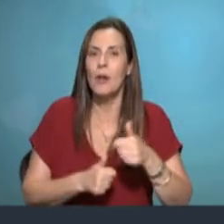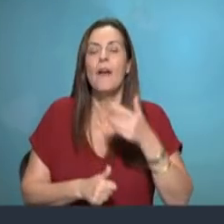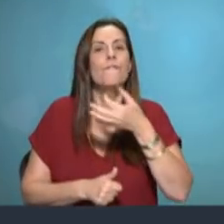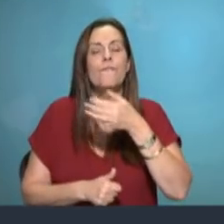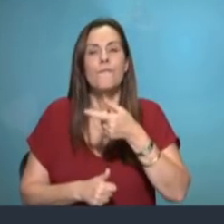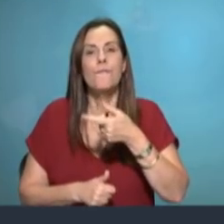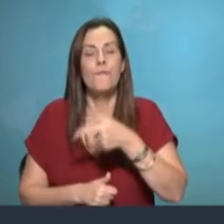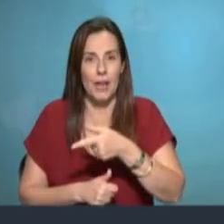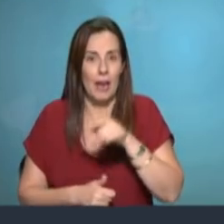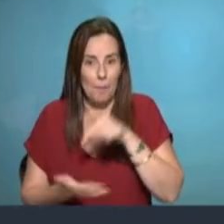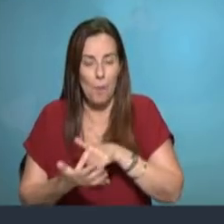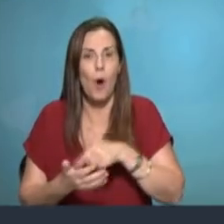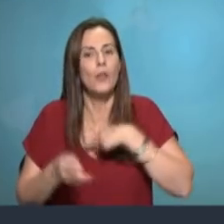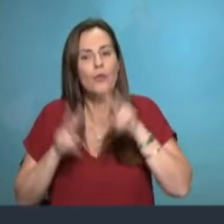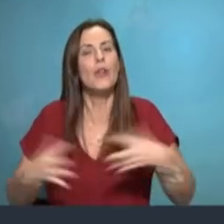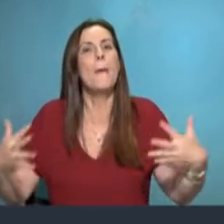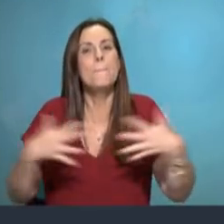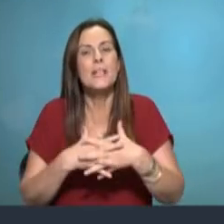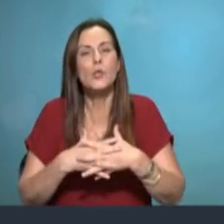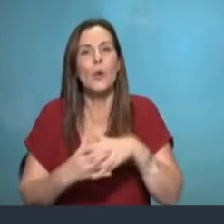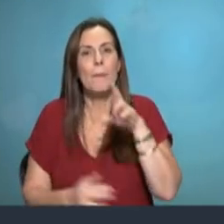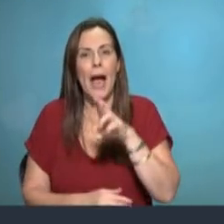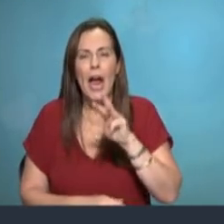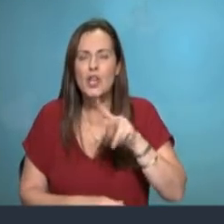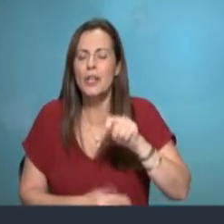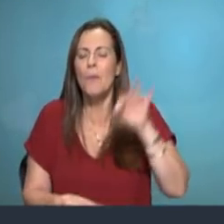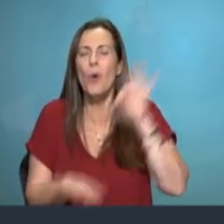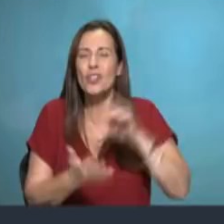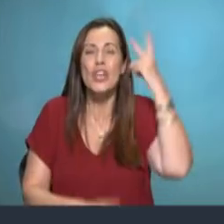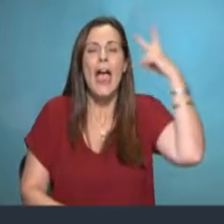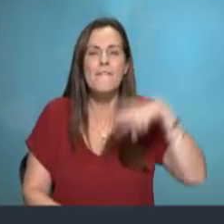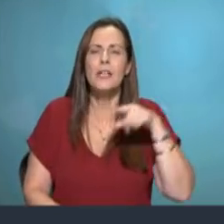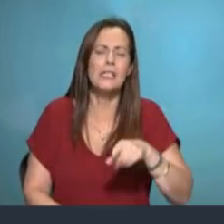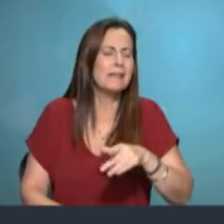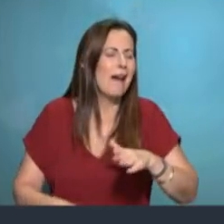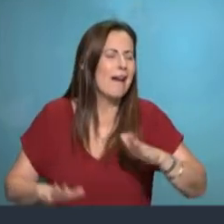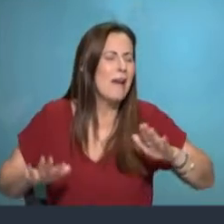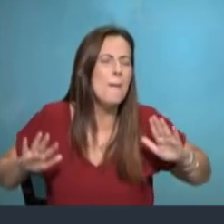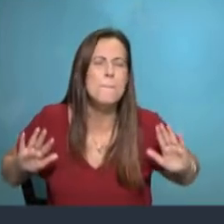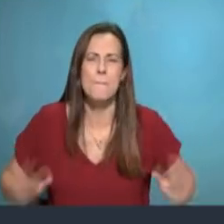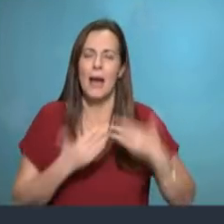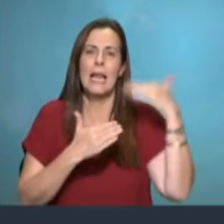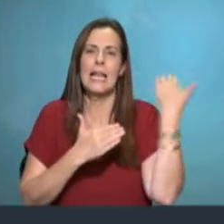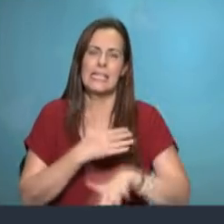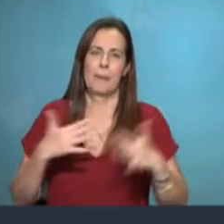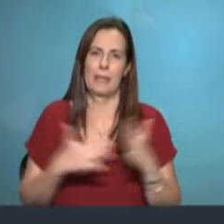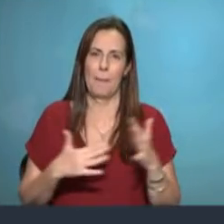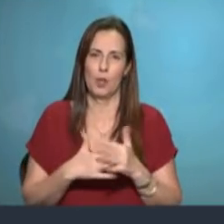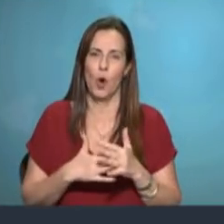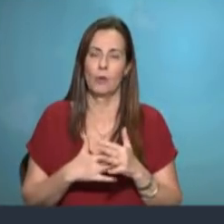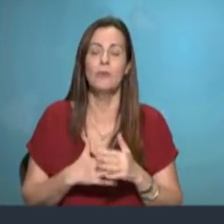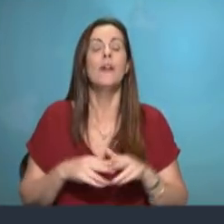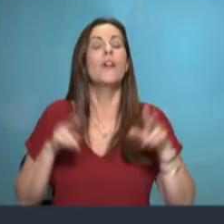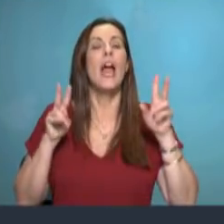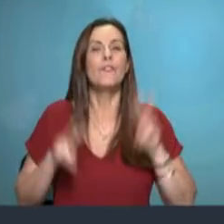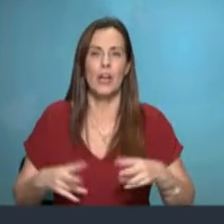הסיטואציה שבה אנחנו נאפשר מיזוג עם רשת, מאותו רגע זה היה מרוץ נגד הזמן לסיים את הבדיקות ולאפשר